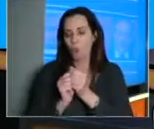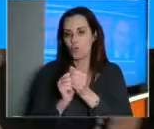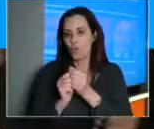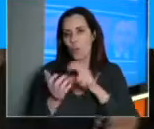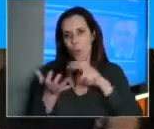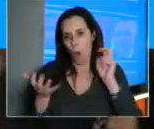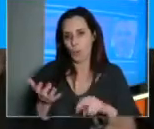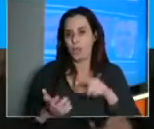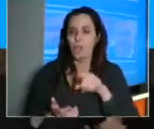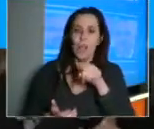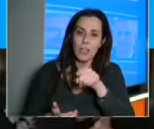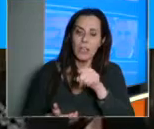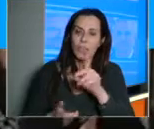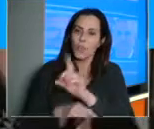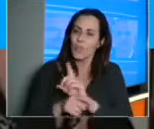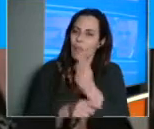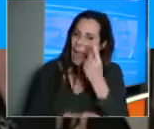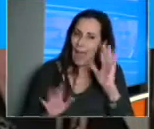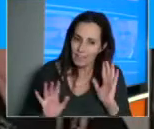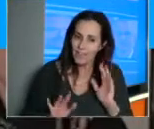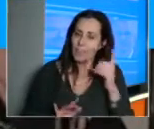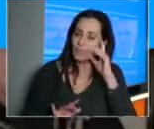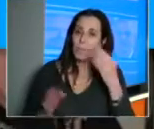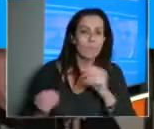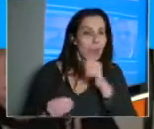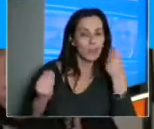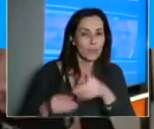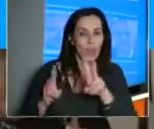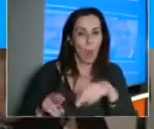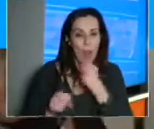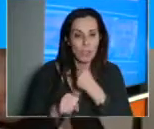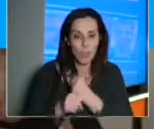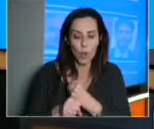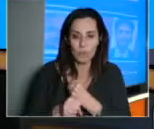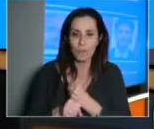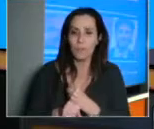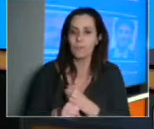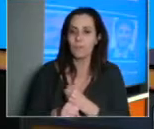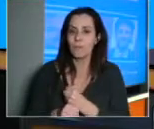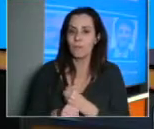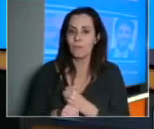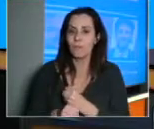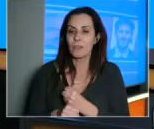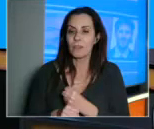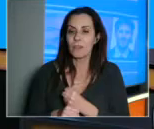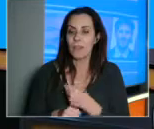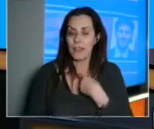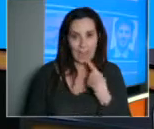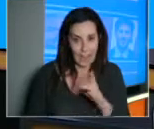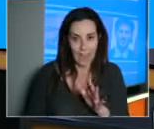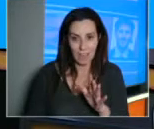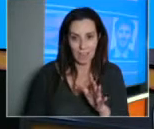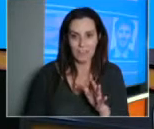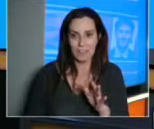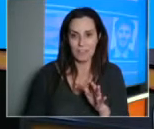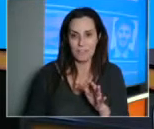בעצמו בוחר ללכת. זאת אומרת שיש לך קדנציה אחת. תחשוב מה הדבר הכי טוב שאתה יכול לעשות בקדנציה הזאת, ובעצה הזויה, אני אגיד לך